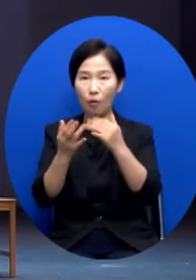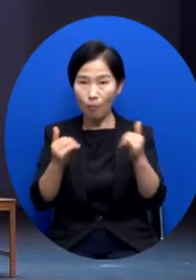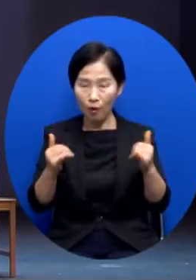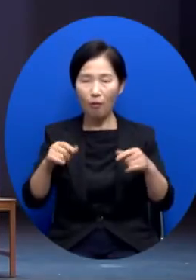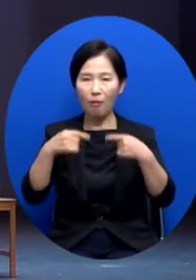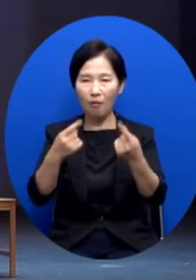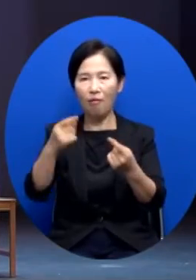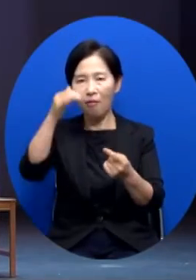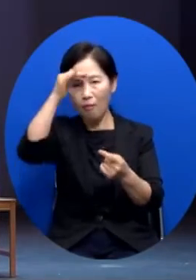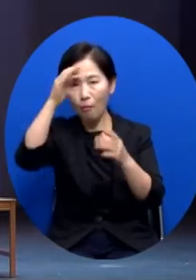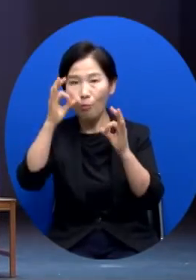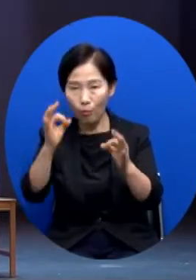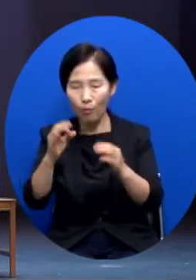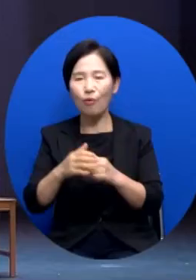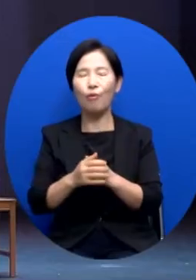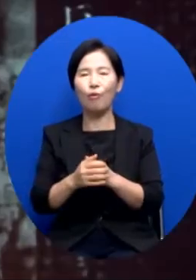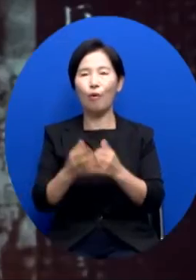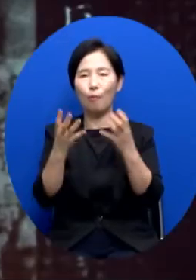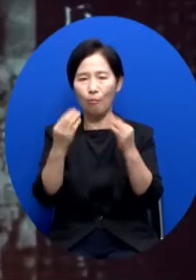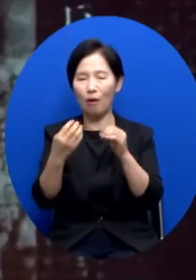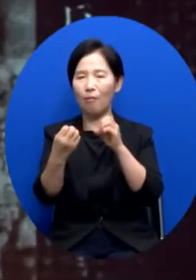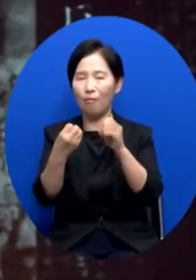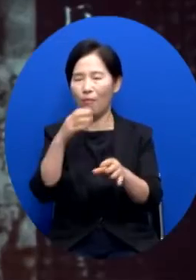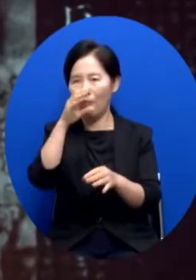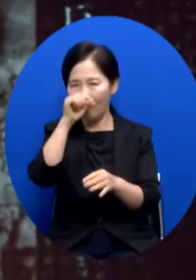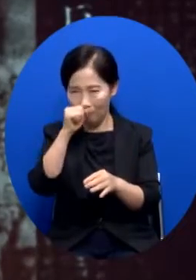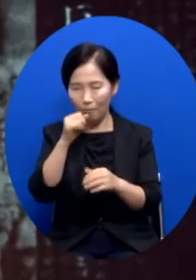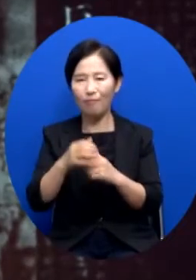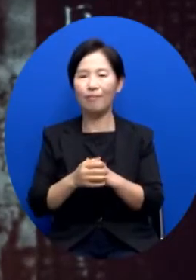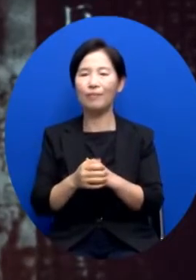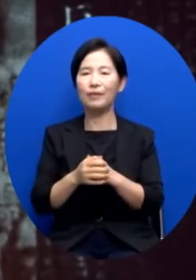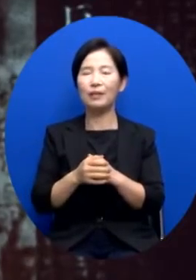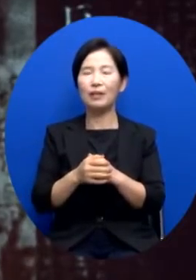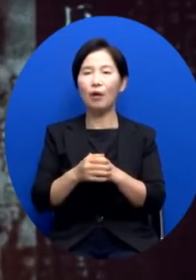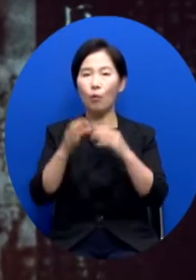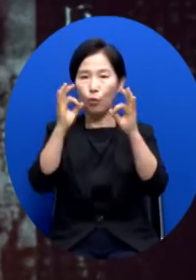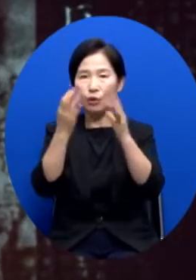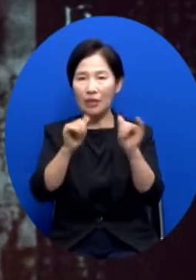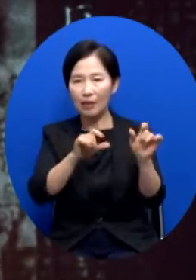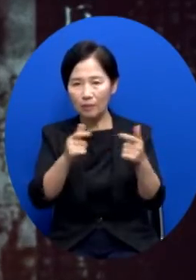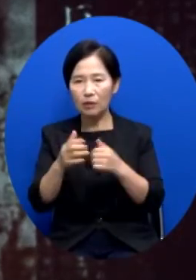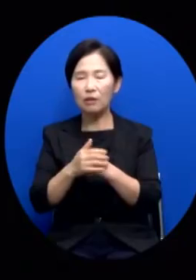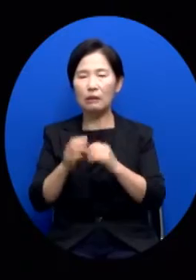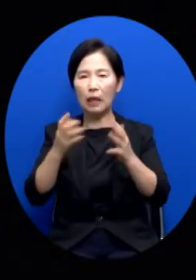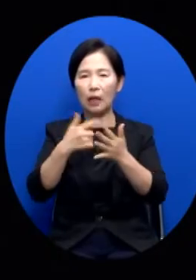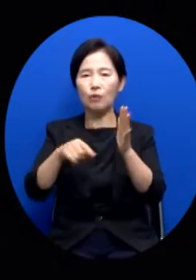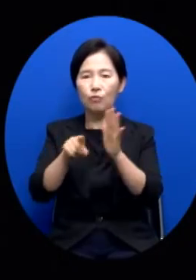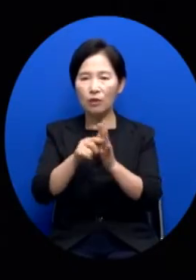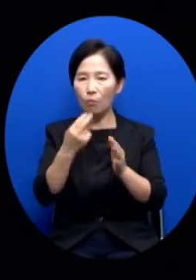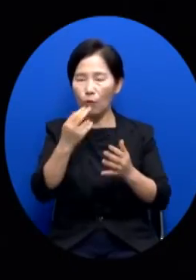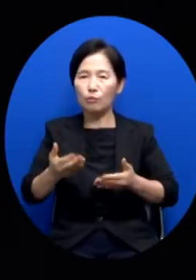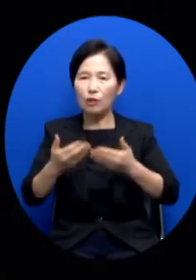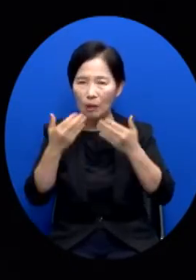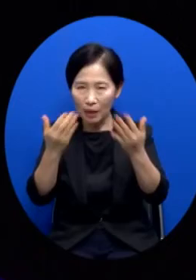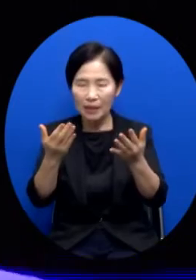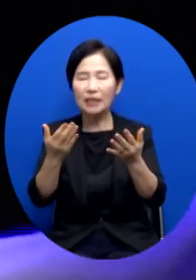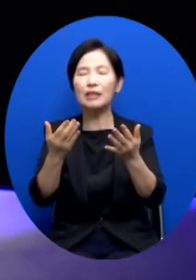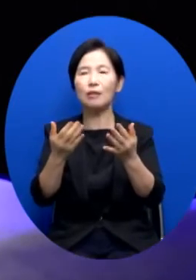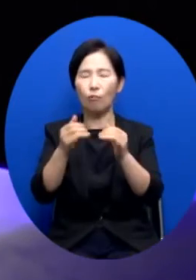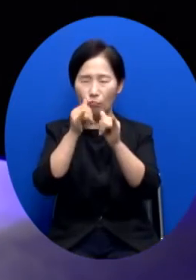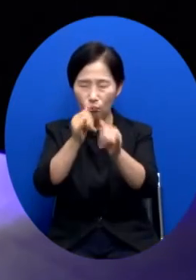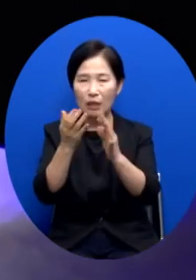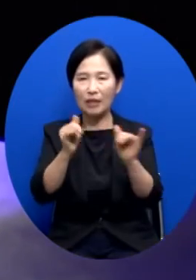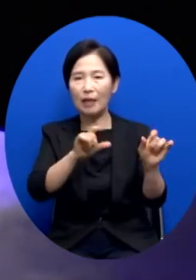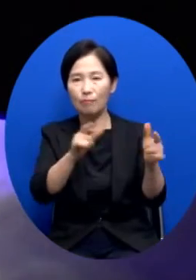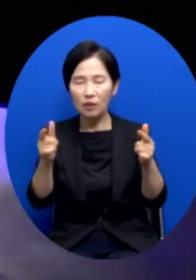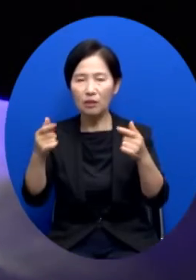관객을 동원하며 성황리에 막을 내렸습니다. 관객들은 조국을 위해 목숨을 바쳤던 열사들을 뮤지컬을